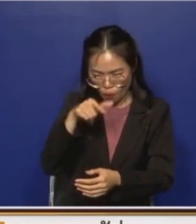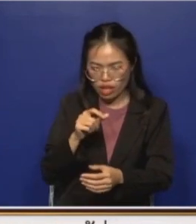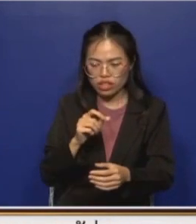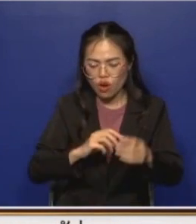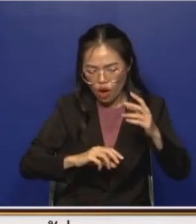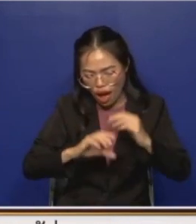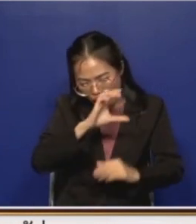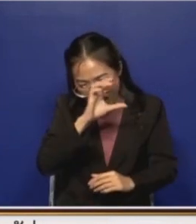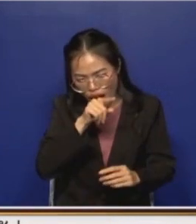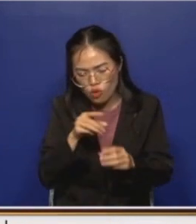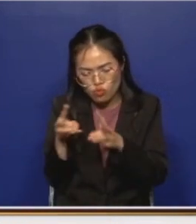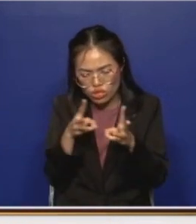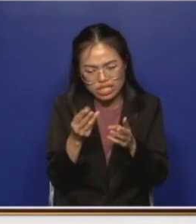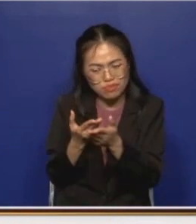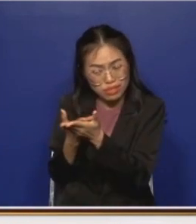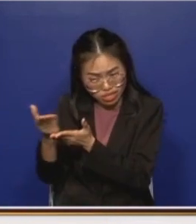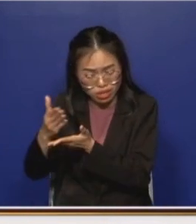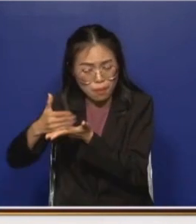ตรงนี้นะฮะบอกเลยครับ